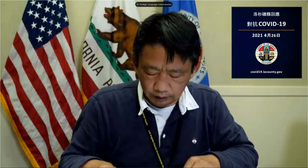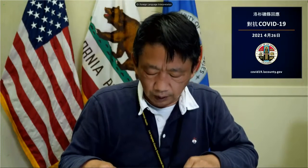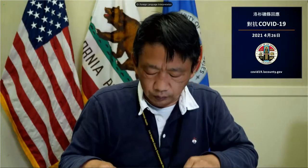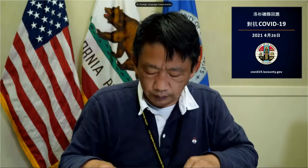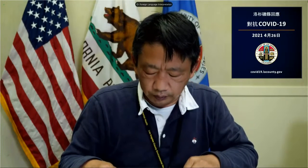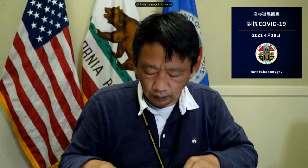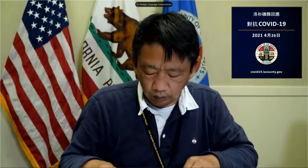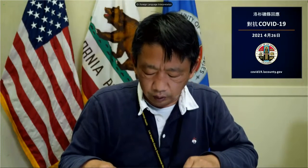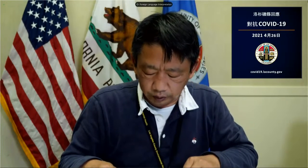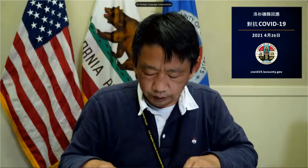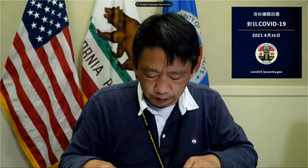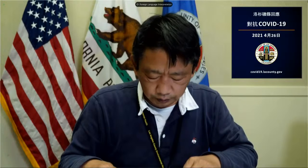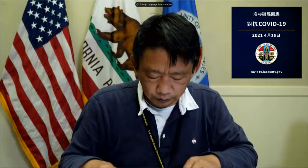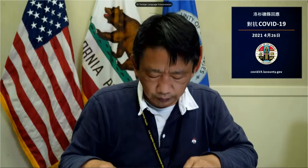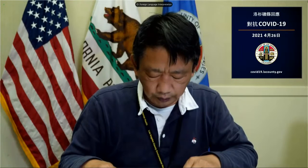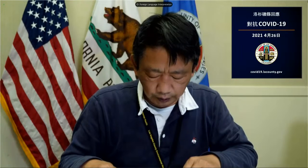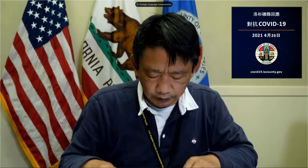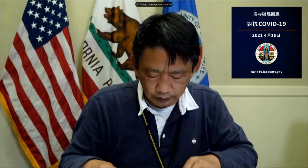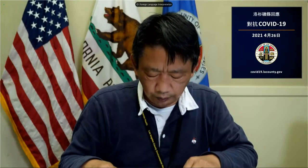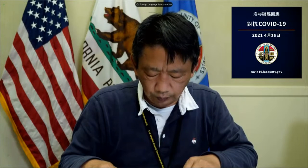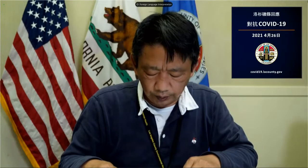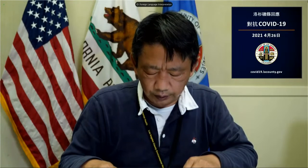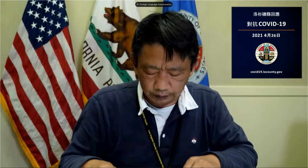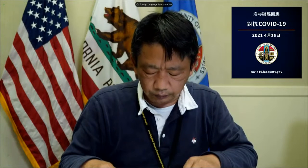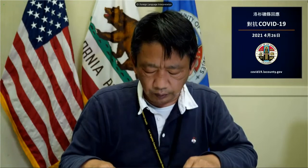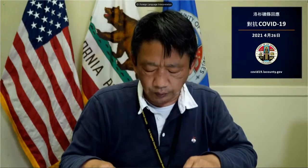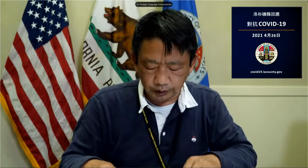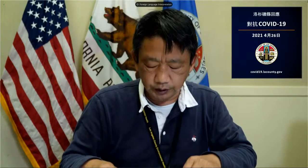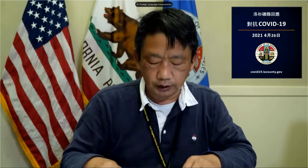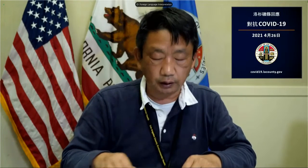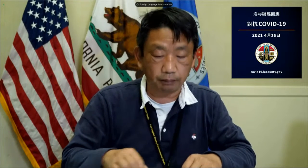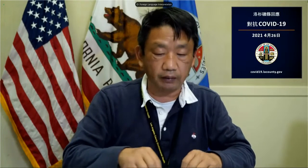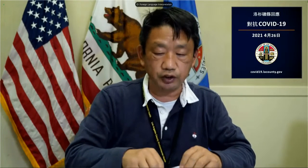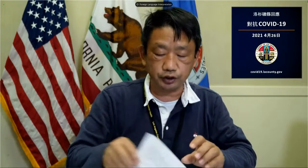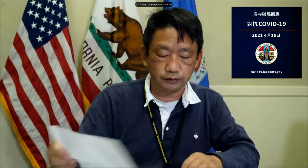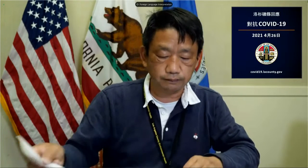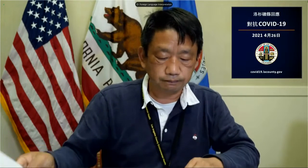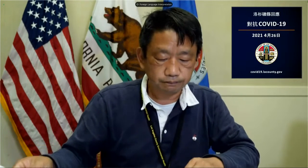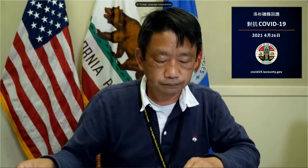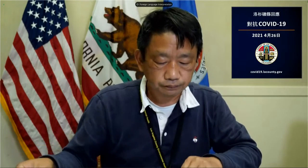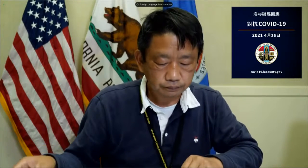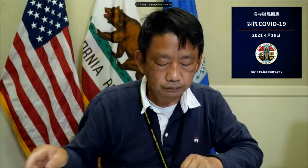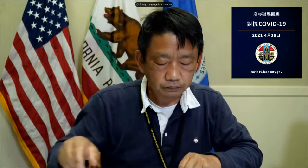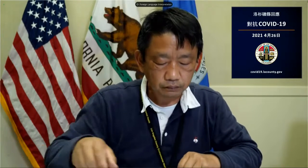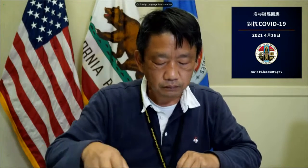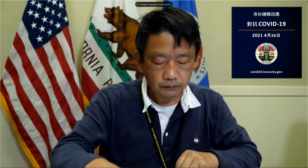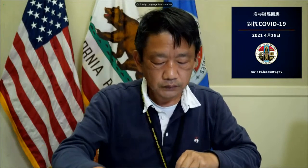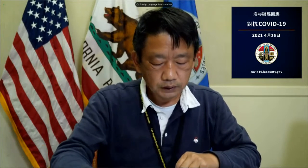而18岁到64岁的年轻人的院内死亡率下降了10%。